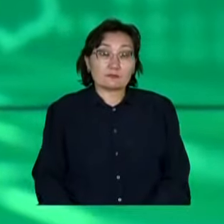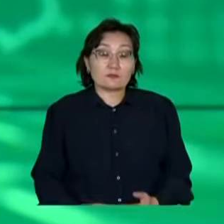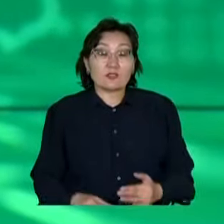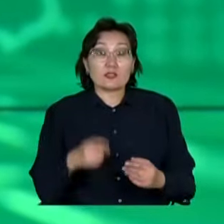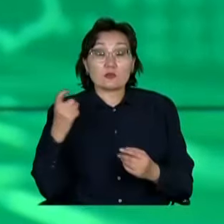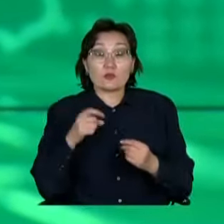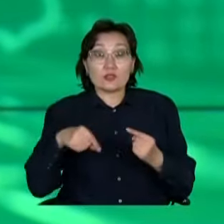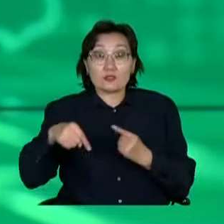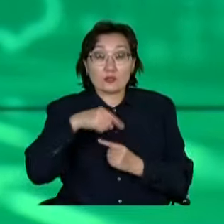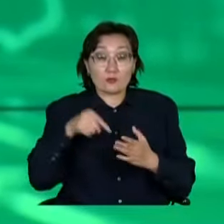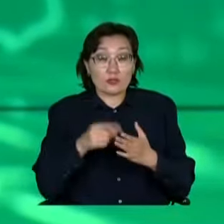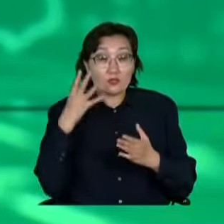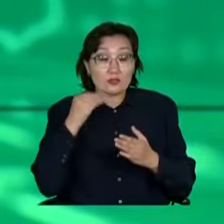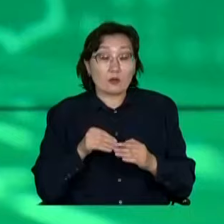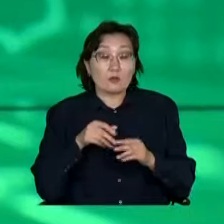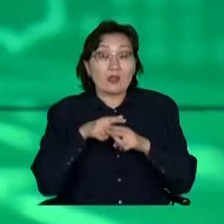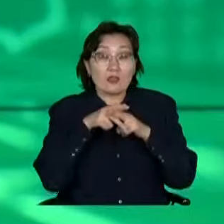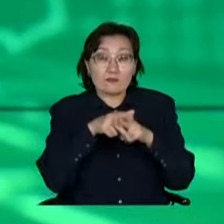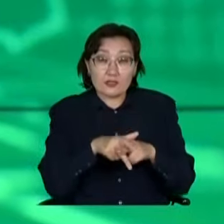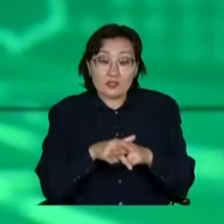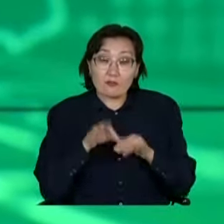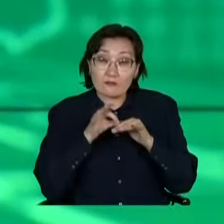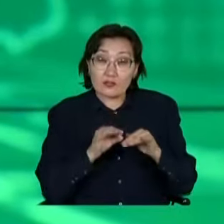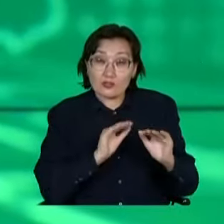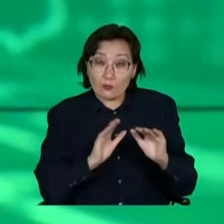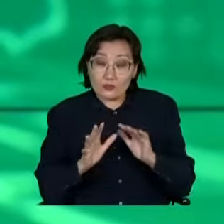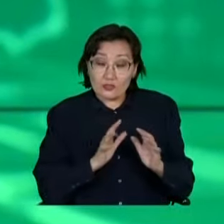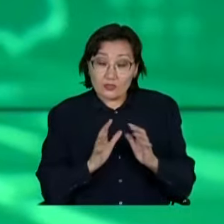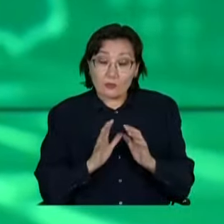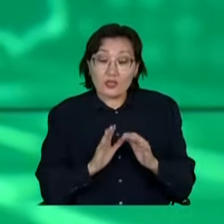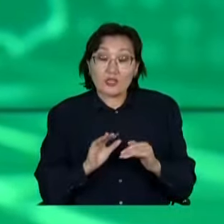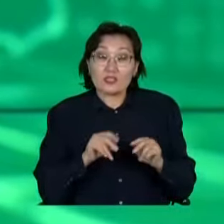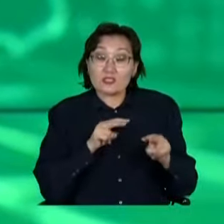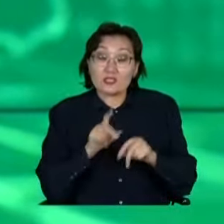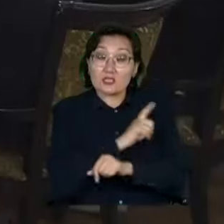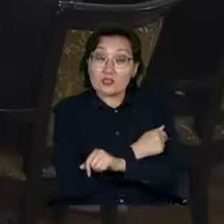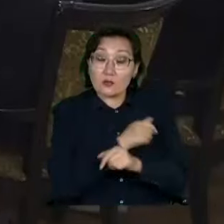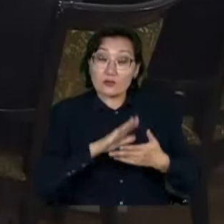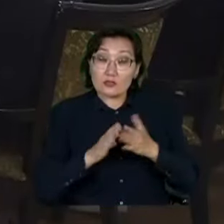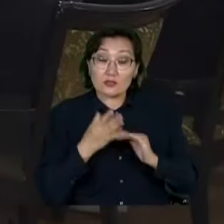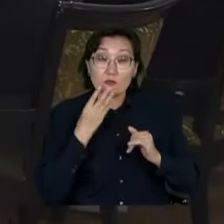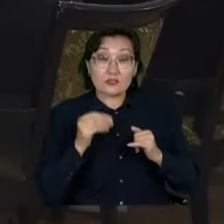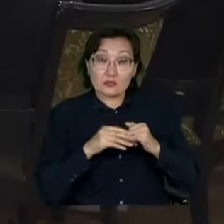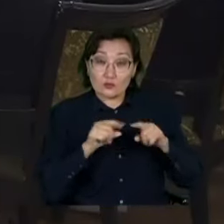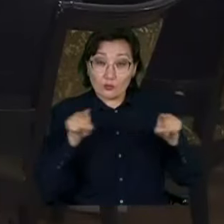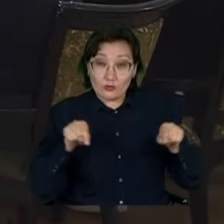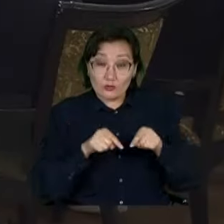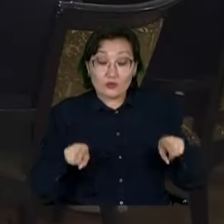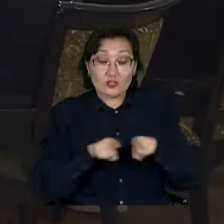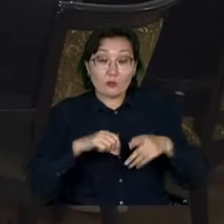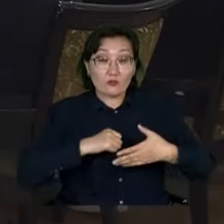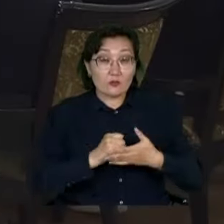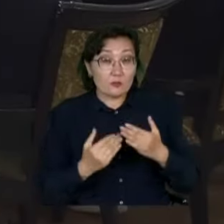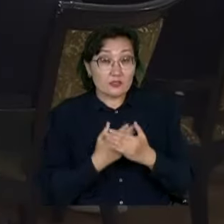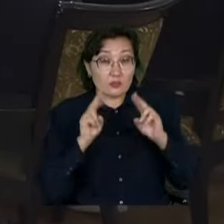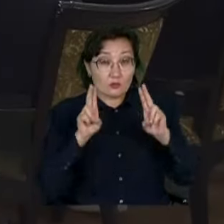Владельцев бизнеса в Алматы обяжут вести уход и следить за санитарным состоянием своих участков. На внеочередной сессии городского маслихата сегодня также утвердили